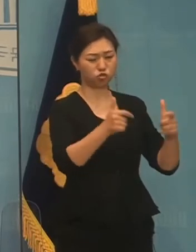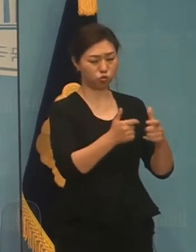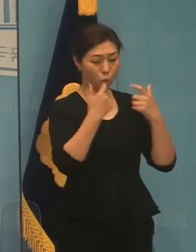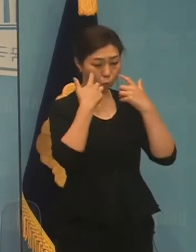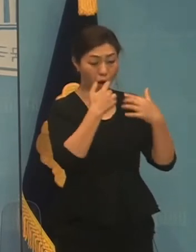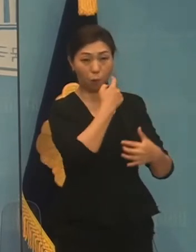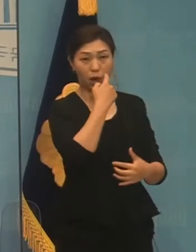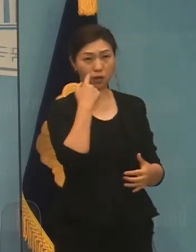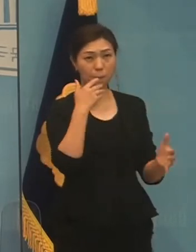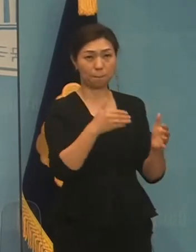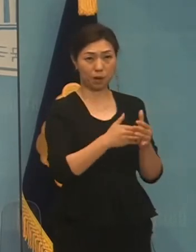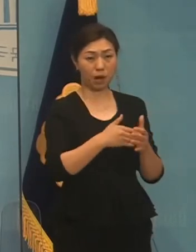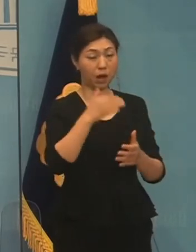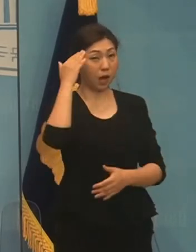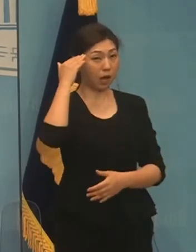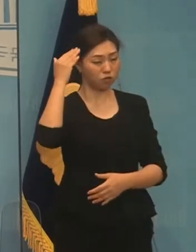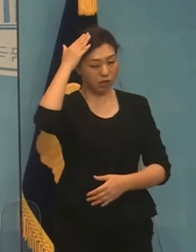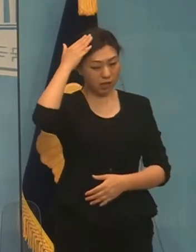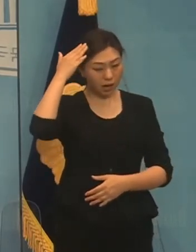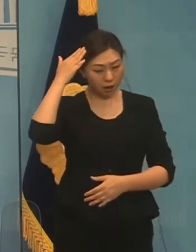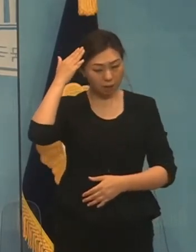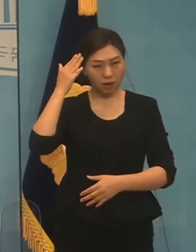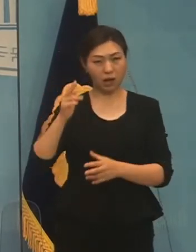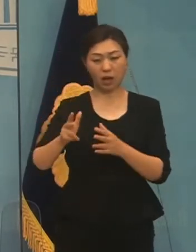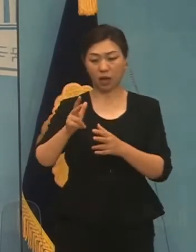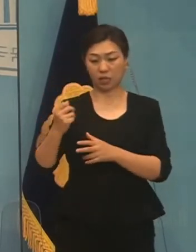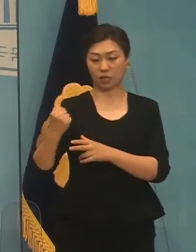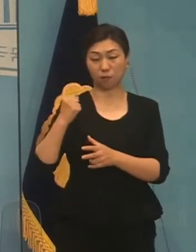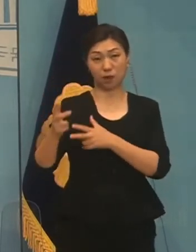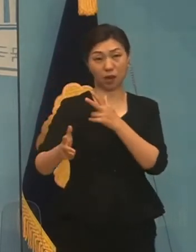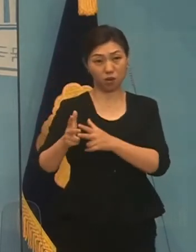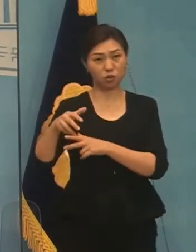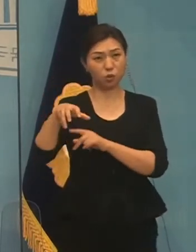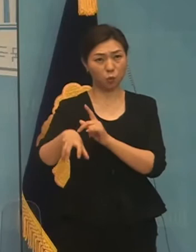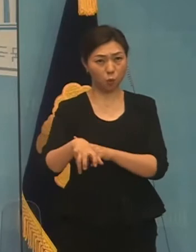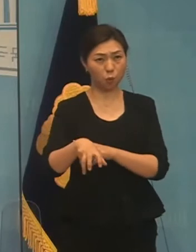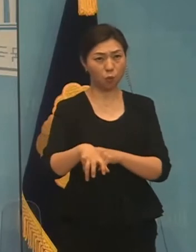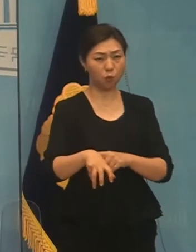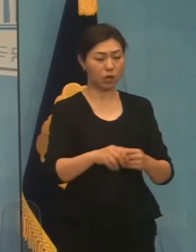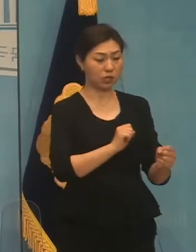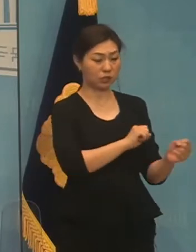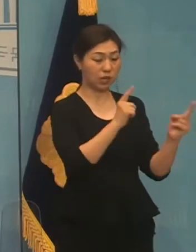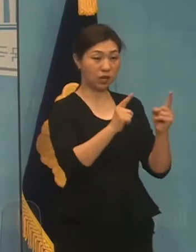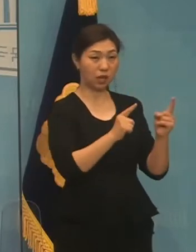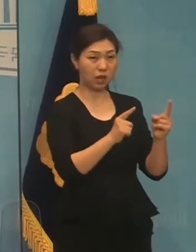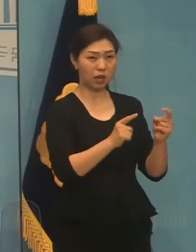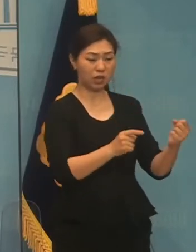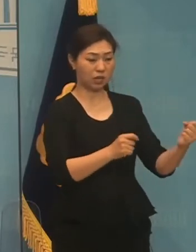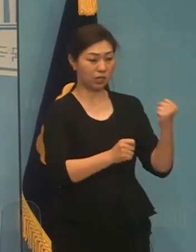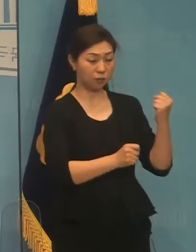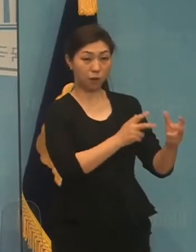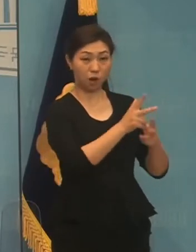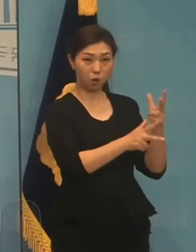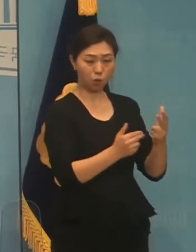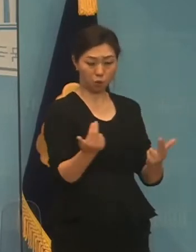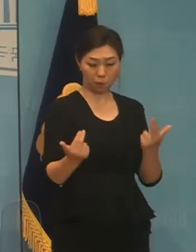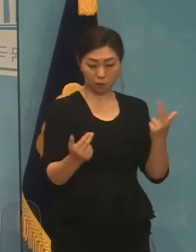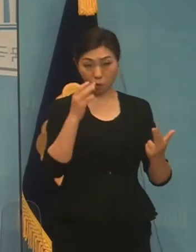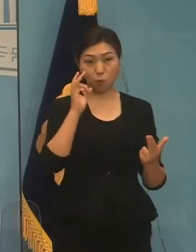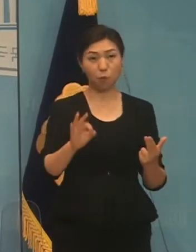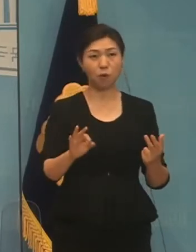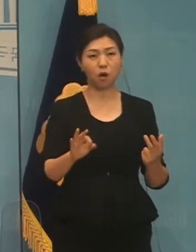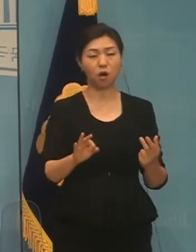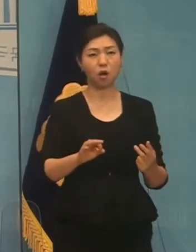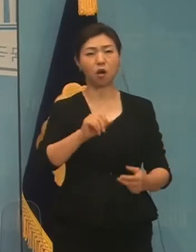따르면 석탄 발전량 감소와 재생에너지 발전량 증가가 2018년 대비 2019년 약